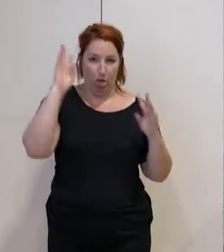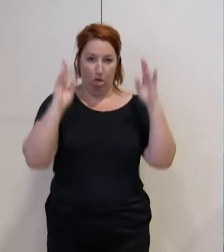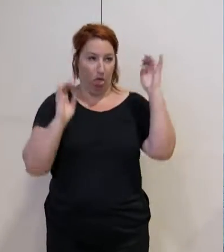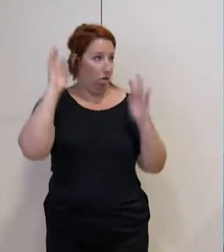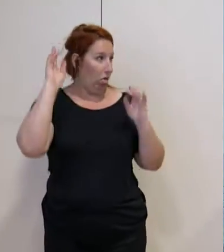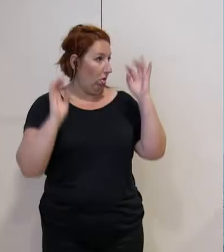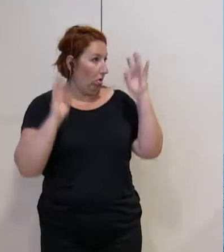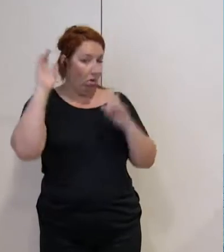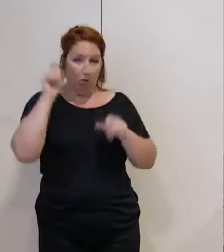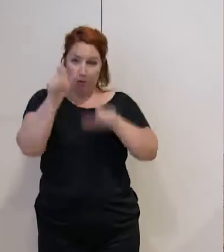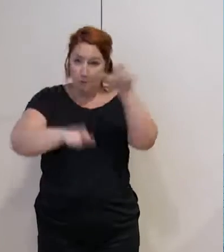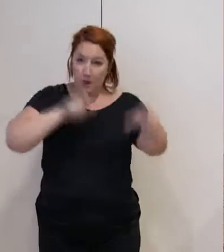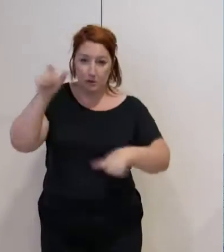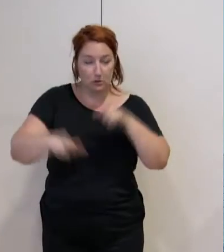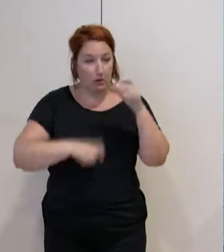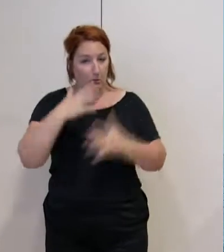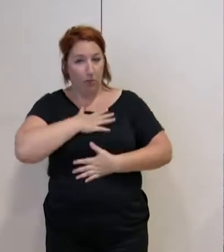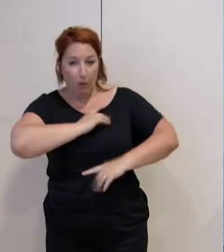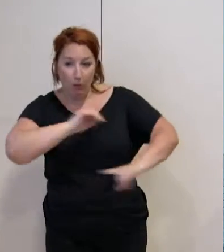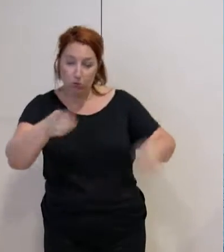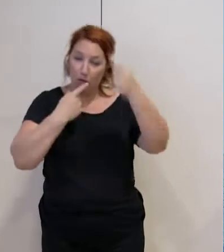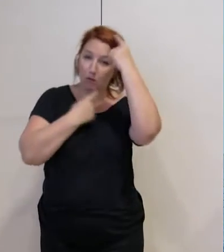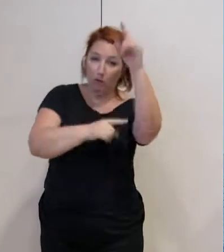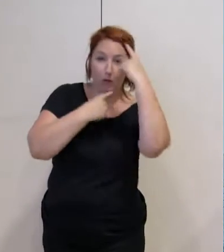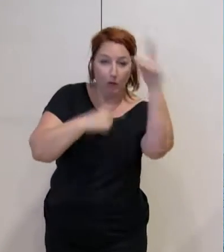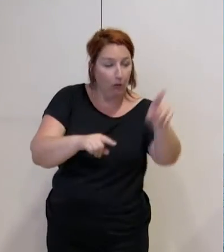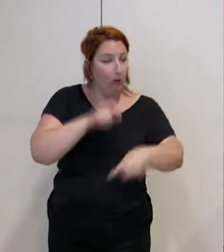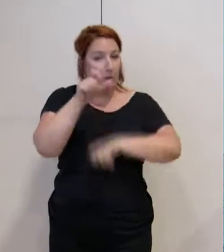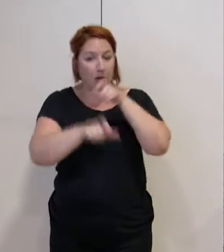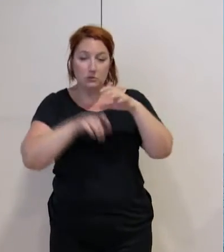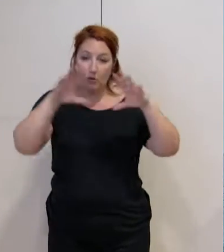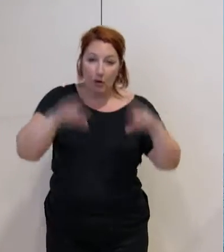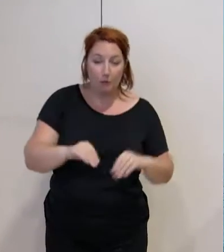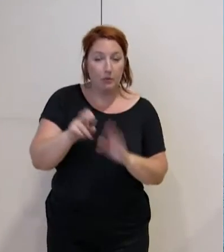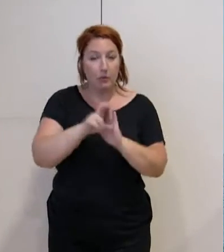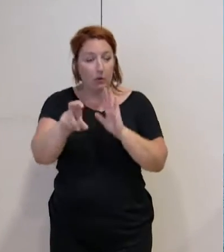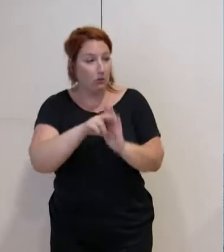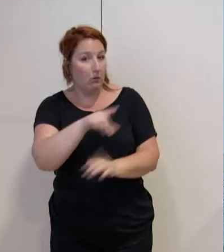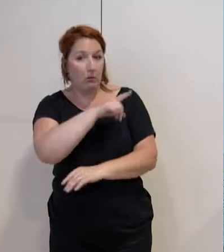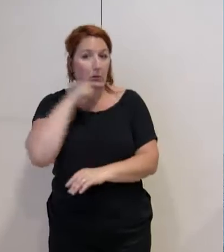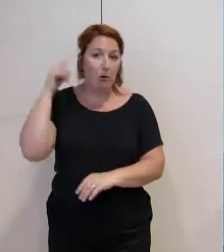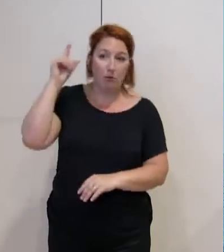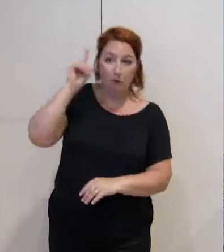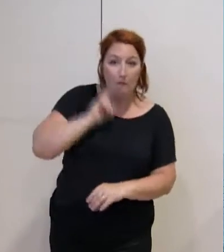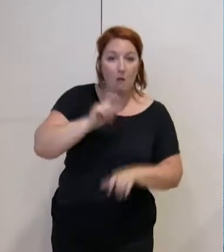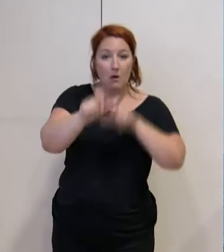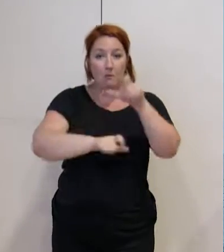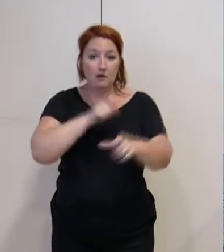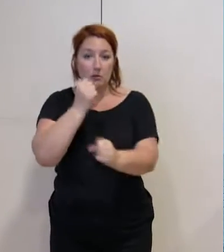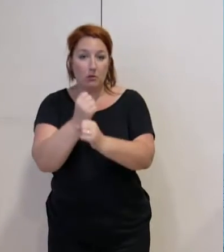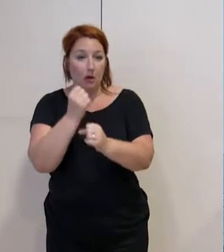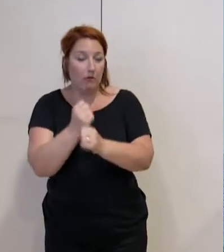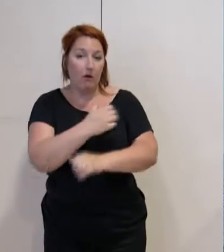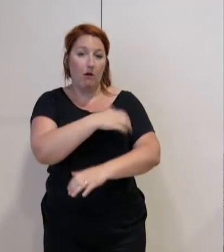une indignation largement partagée par l'ensemble des Grenoblois et des Grenobloises, ainsi que par les agents de la ville de Grenoble